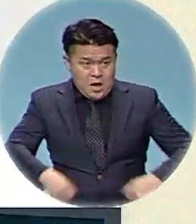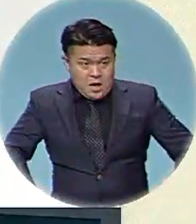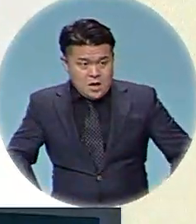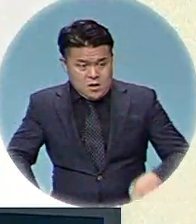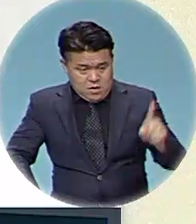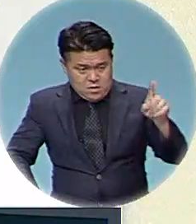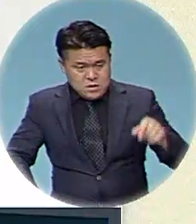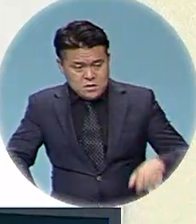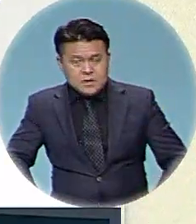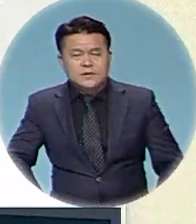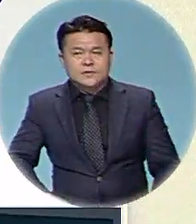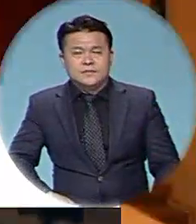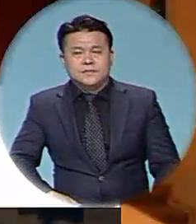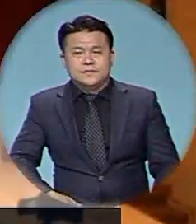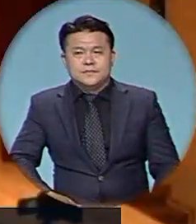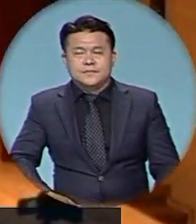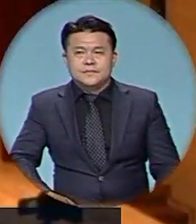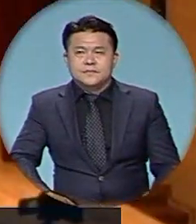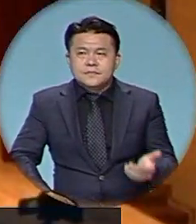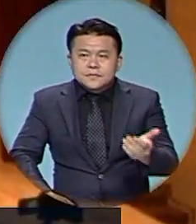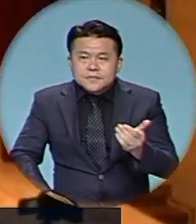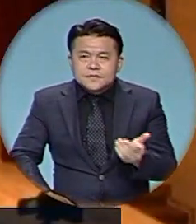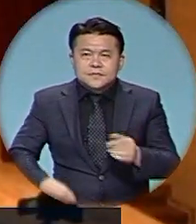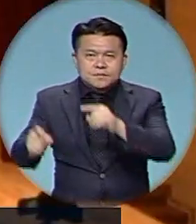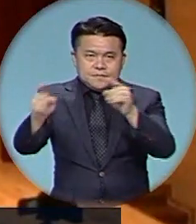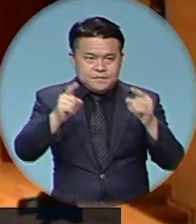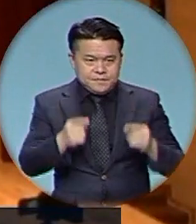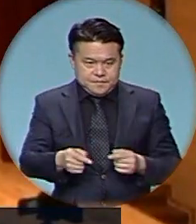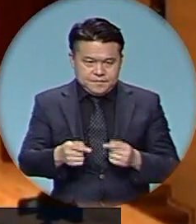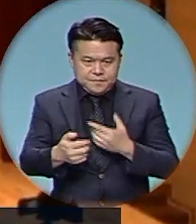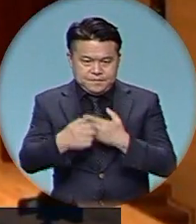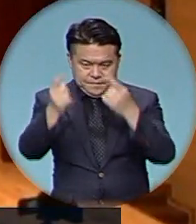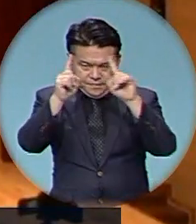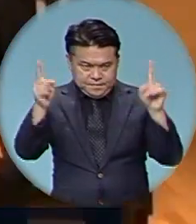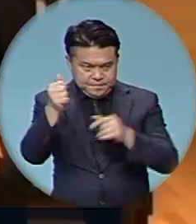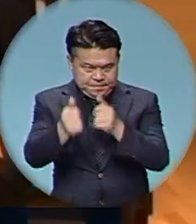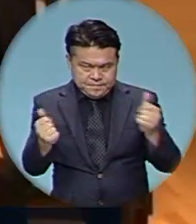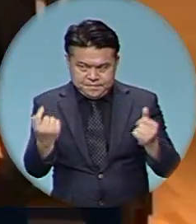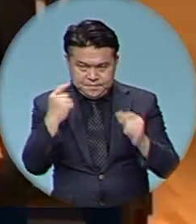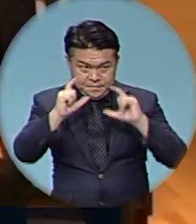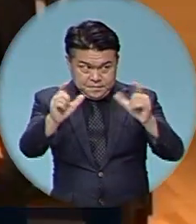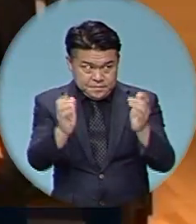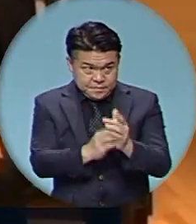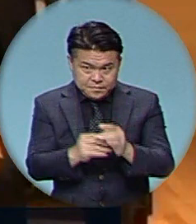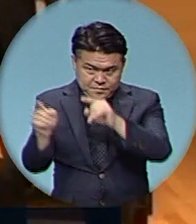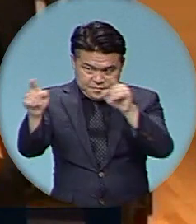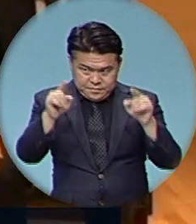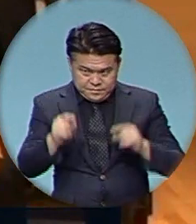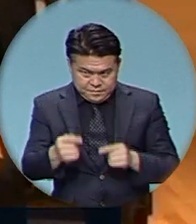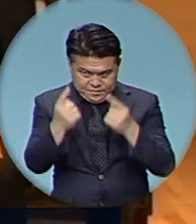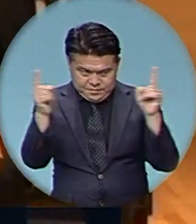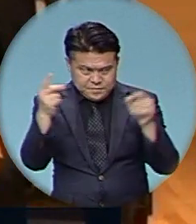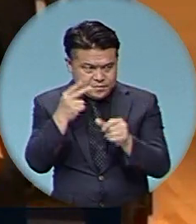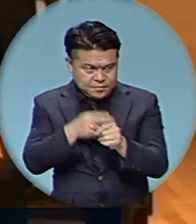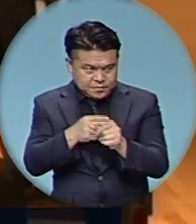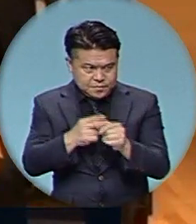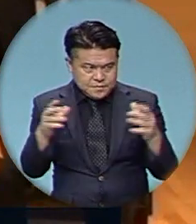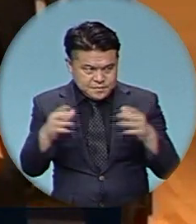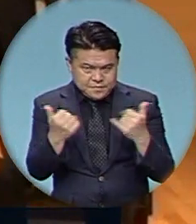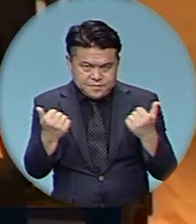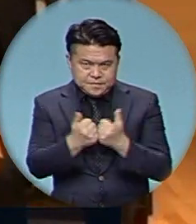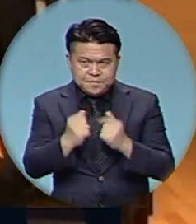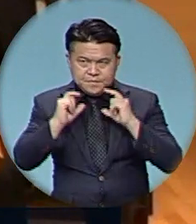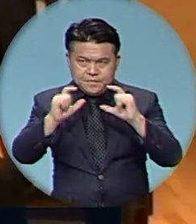않겠다며 반발하고 있습니다. 앞서 전국 의대 학장들도 어제 성명을 냈고 전국 의대 교수협의회도